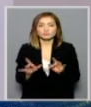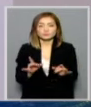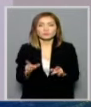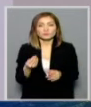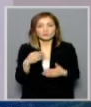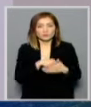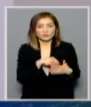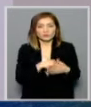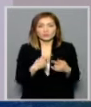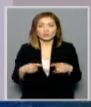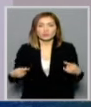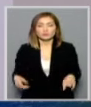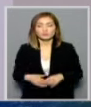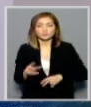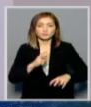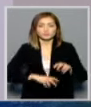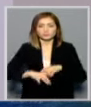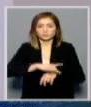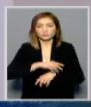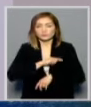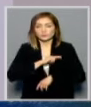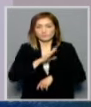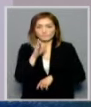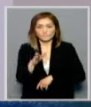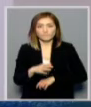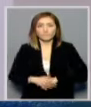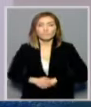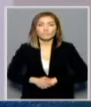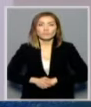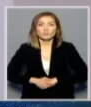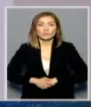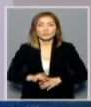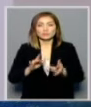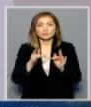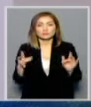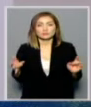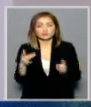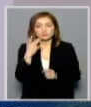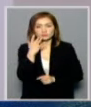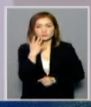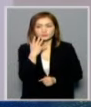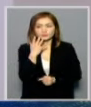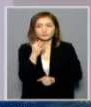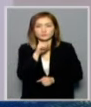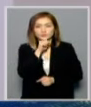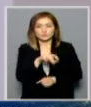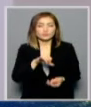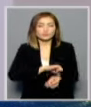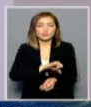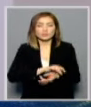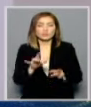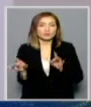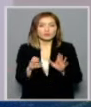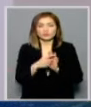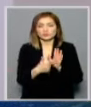амиандарын пайдалана отырып іздестіру іс-шаралары жүргізілуде. Бүгінгі күні ғаламтор жүйесі арқылы есірткі